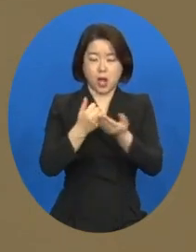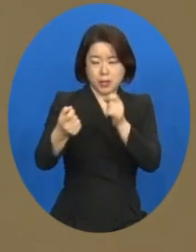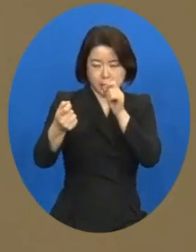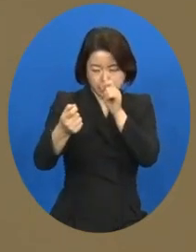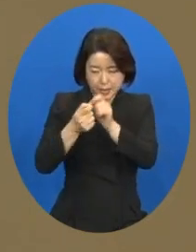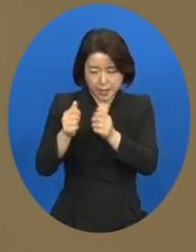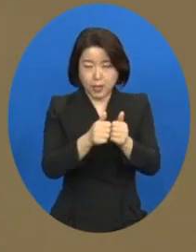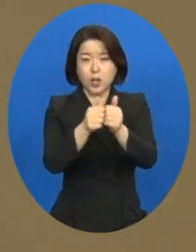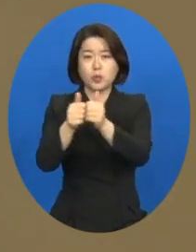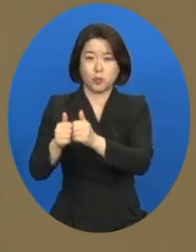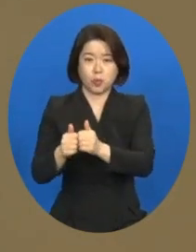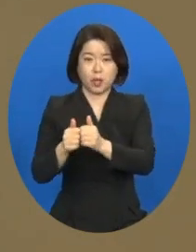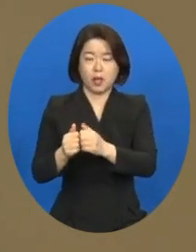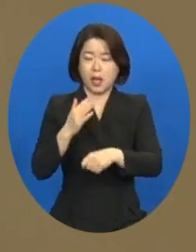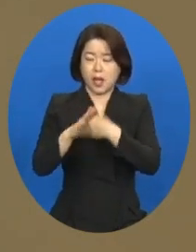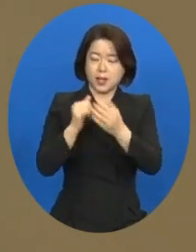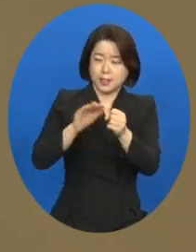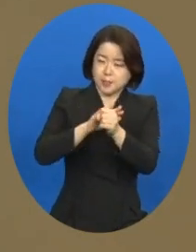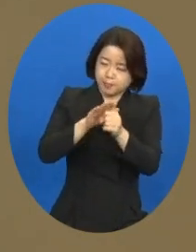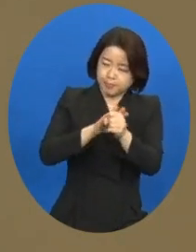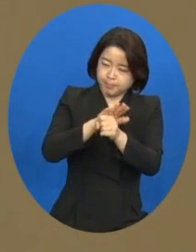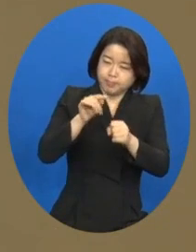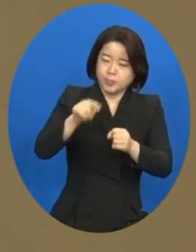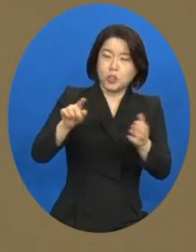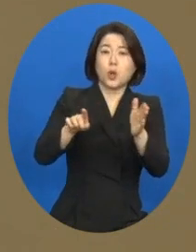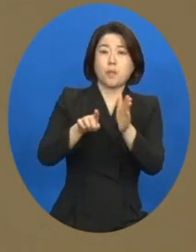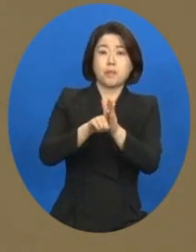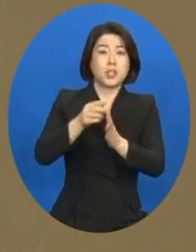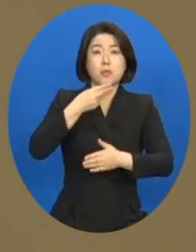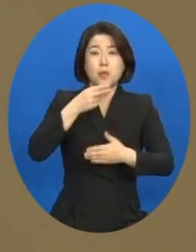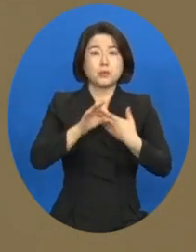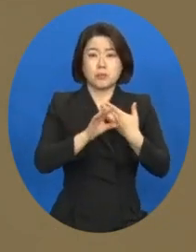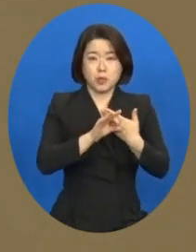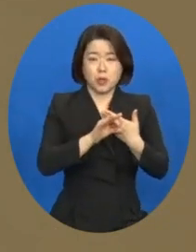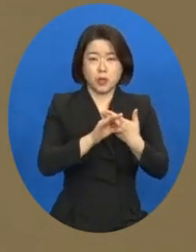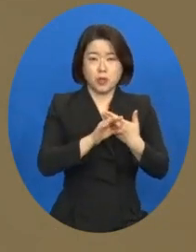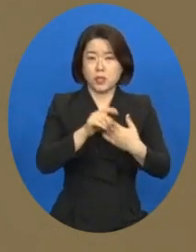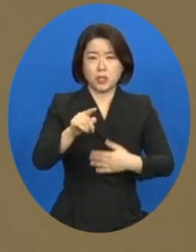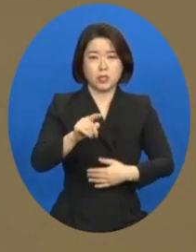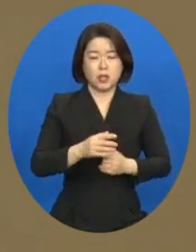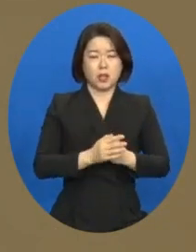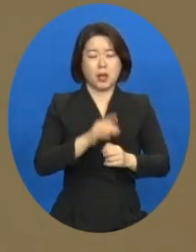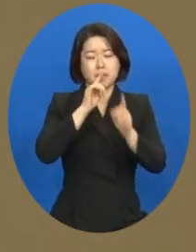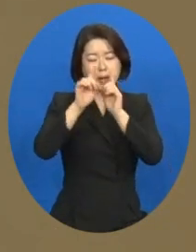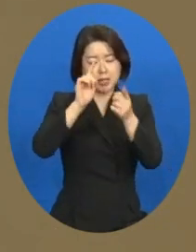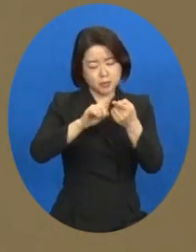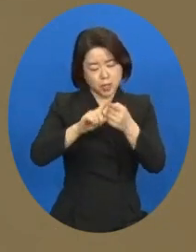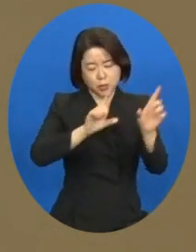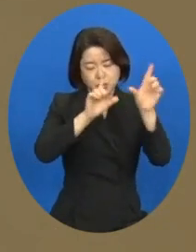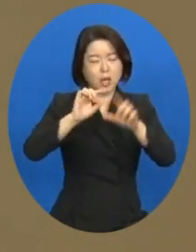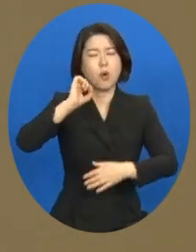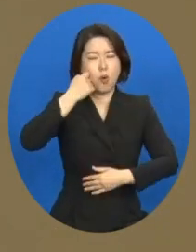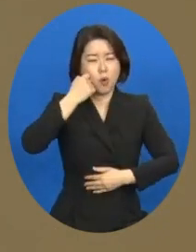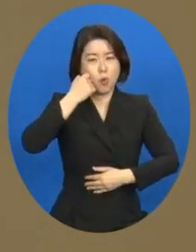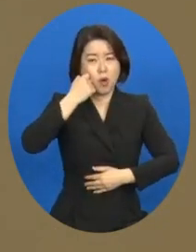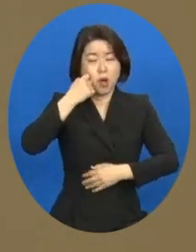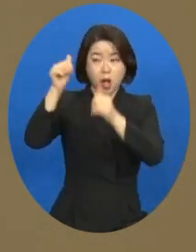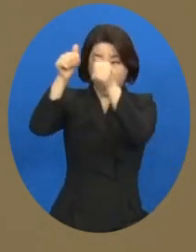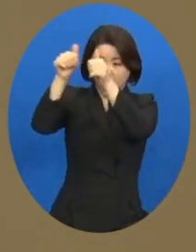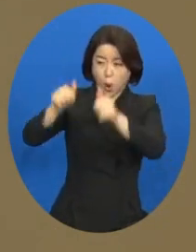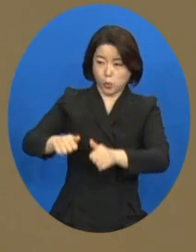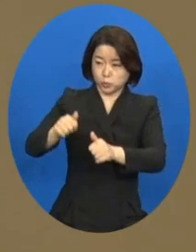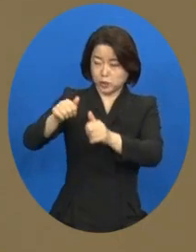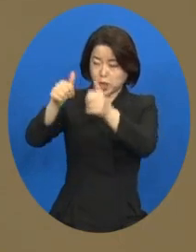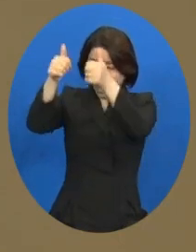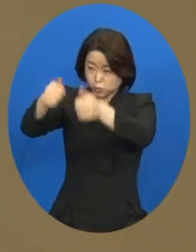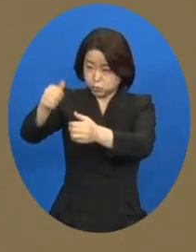동행하고 하나님과 사랑하는 그런 믿음이 아니면 말씀대로 살 수도 없고 우상 숭배에 빠지지